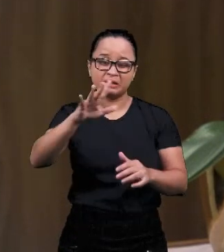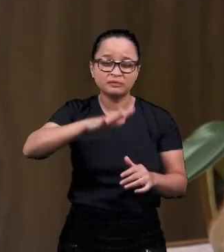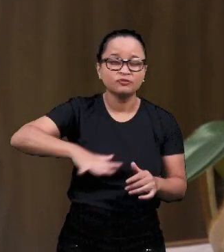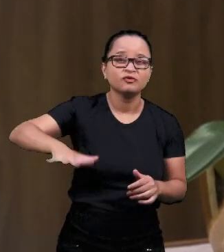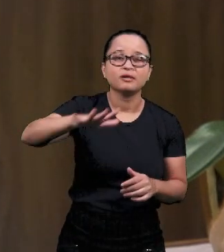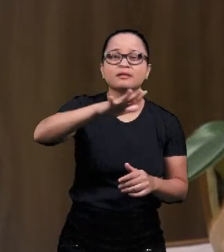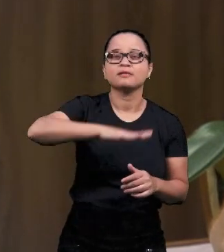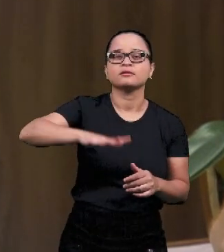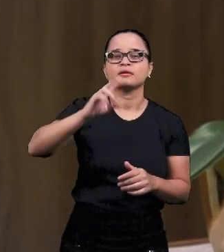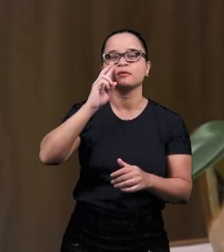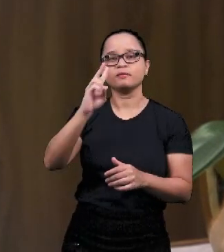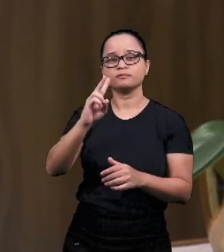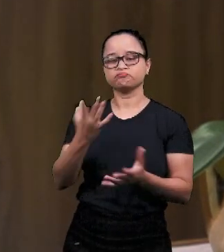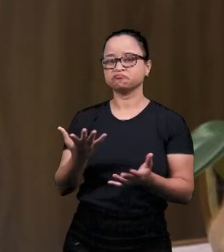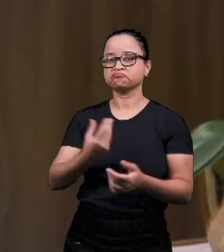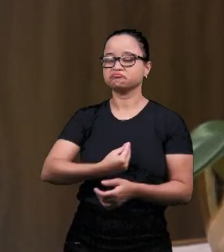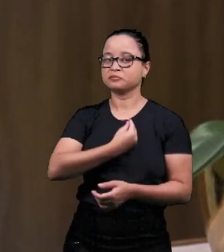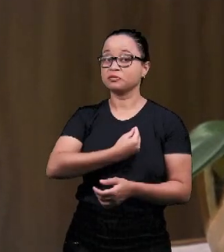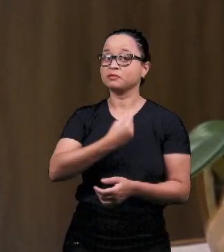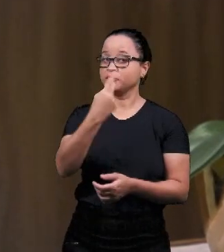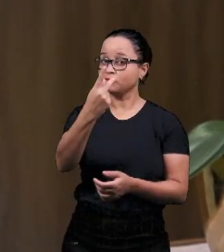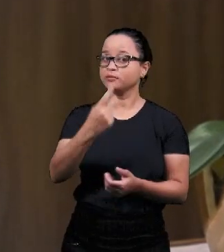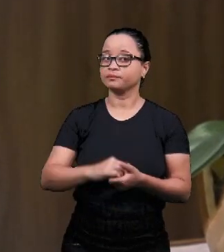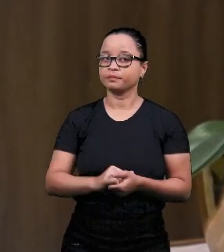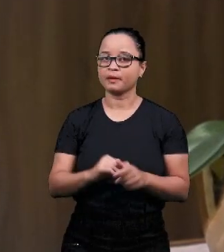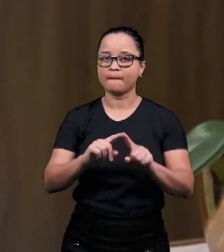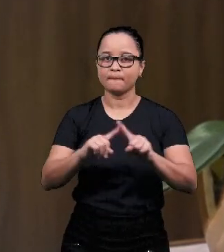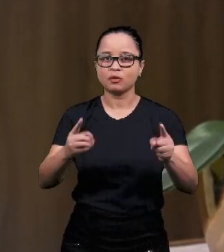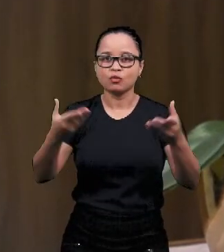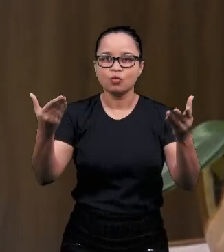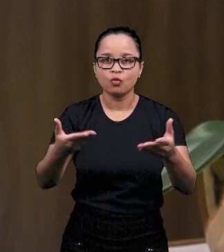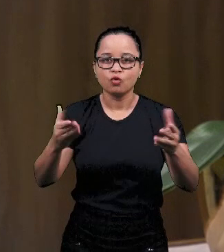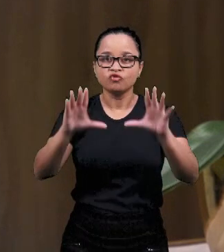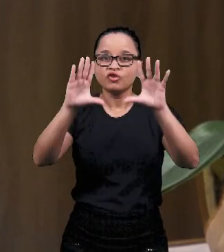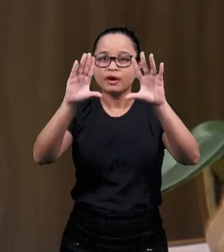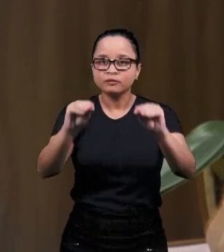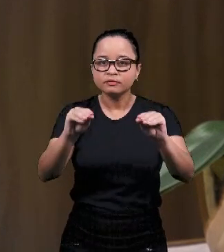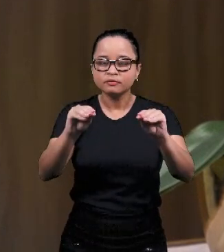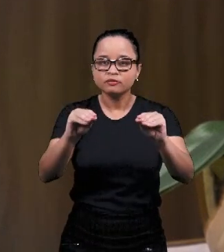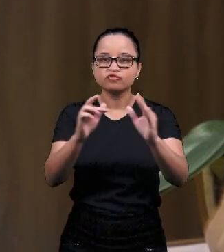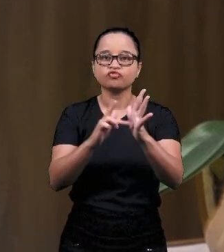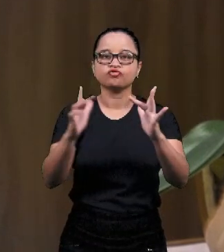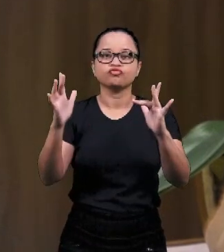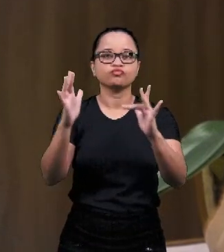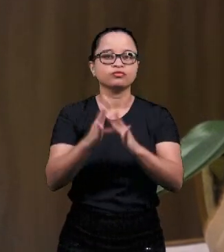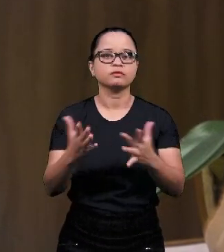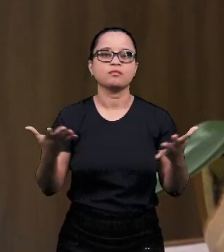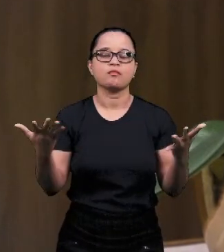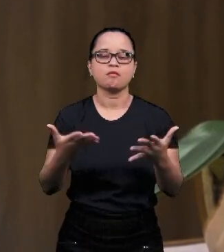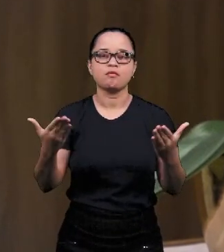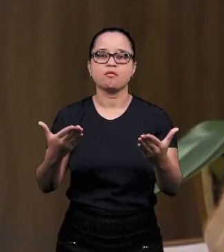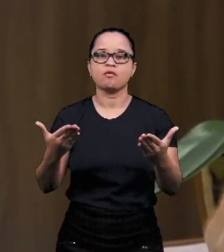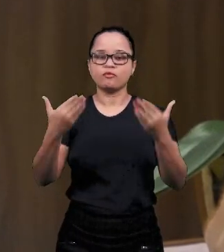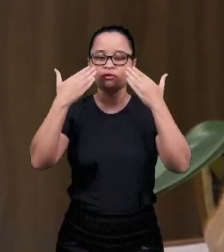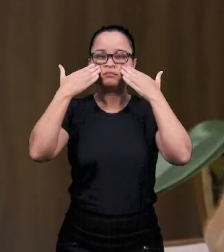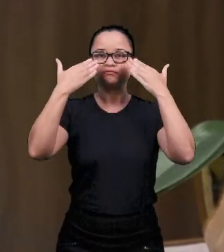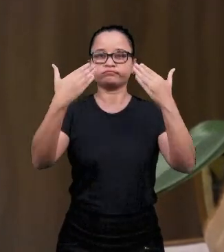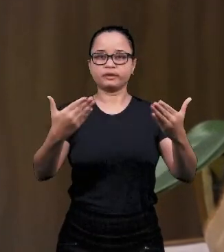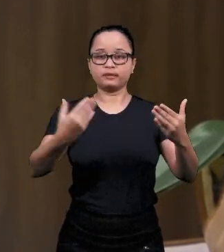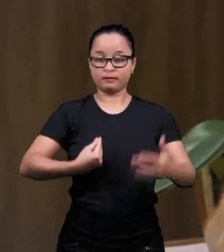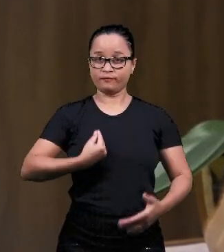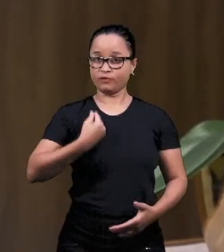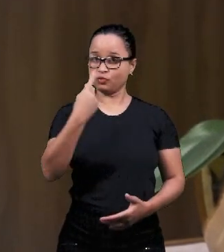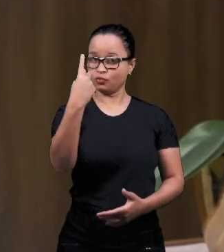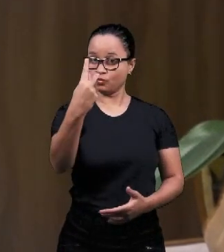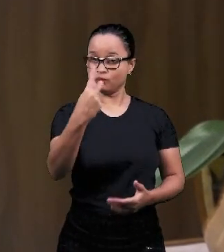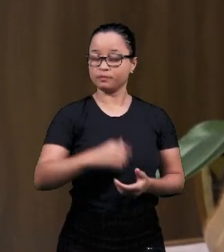того, что происходит вокруг нас и в нашей жизни. Но сейчас, этим вечером, Господь Иисус, Он представляет